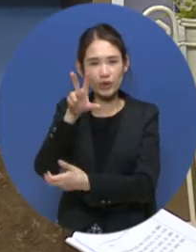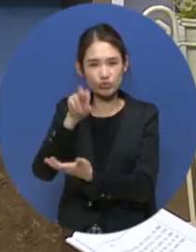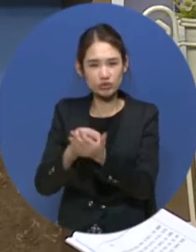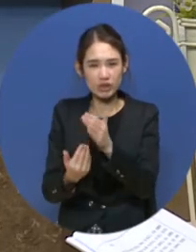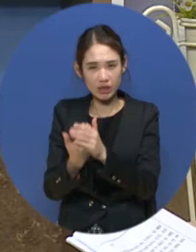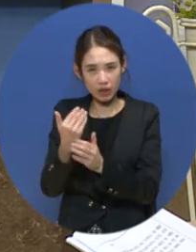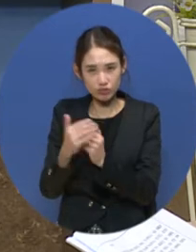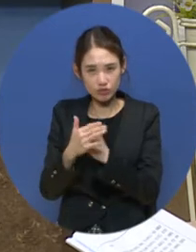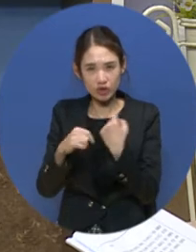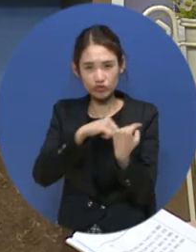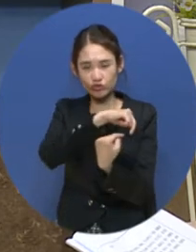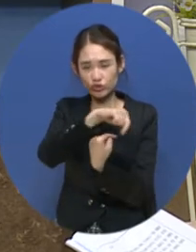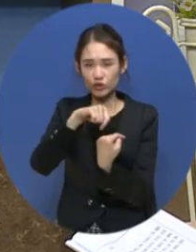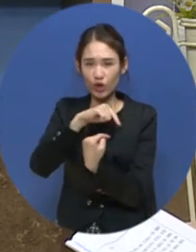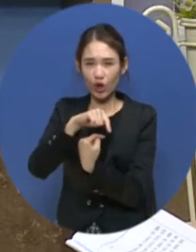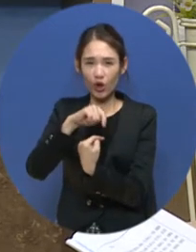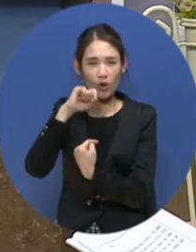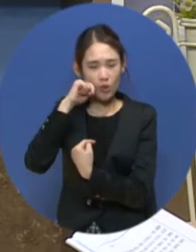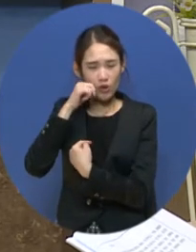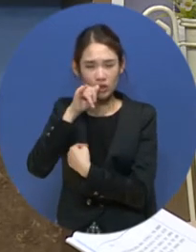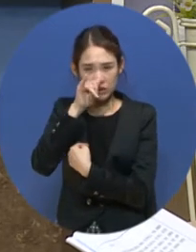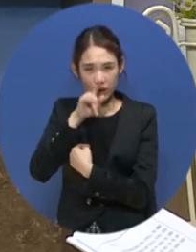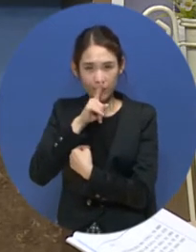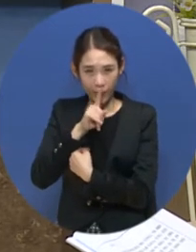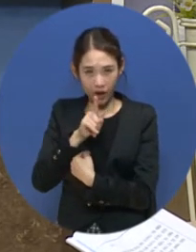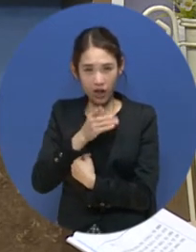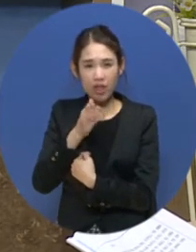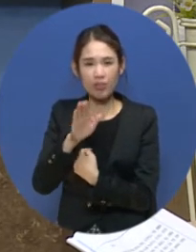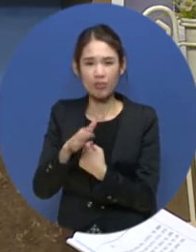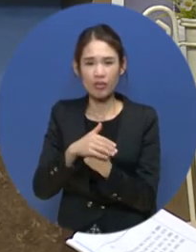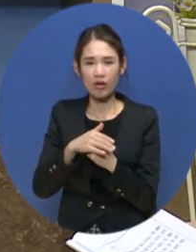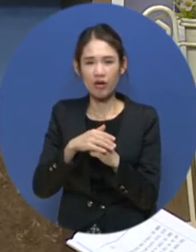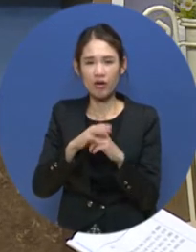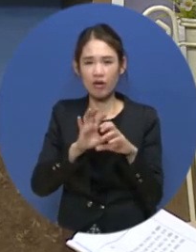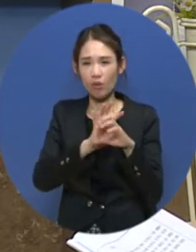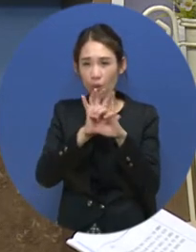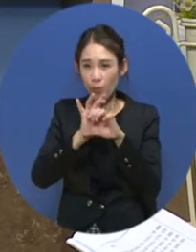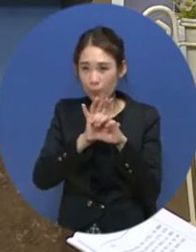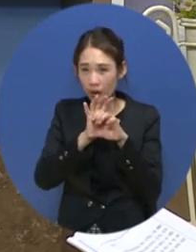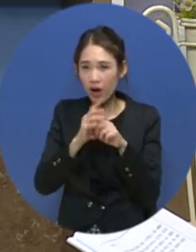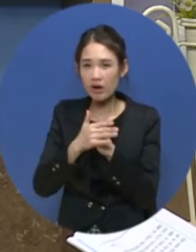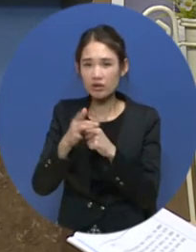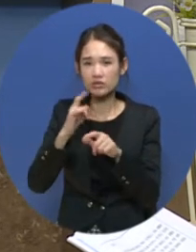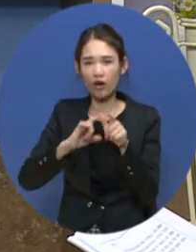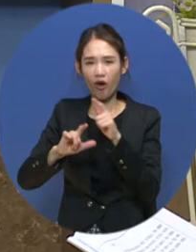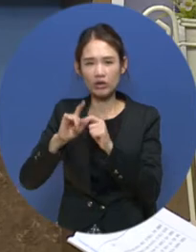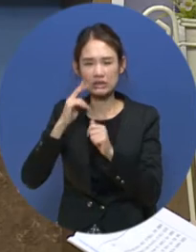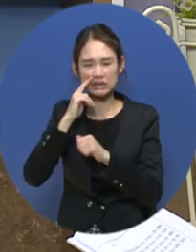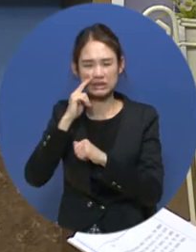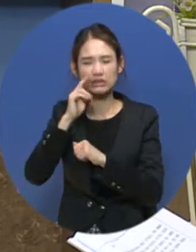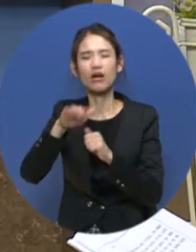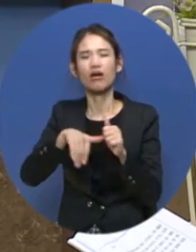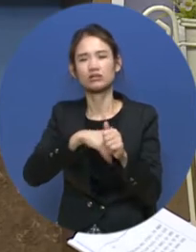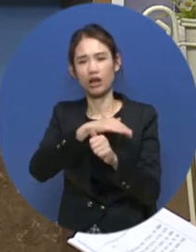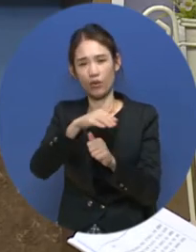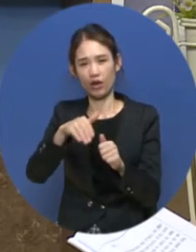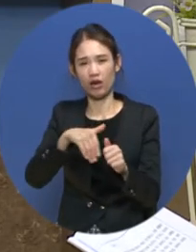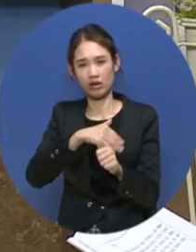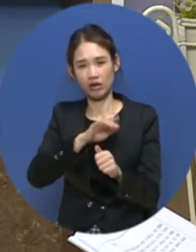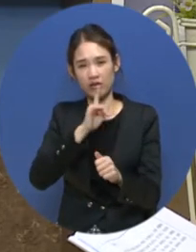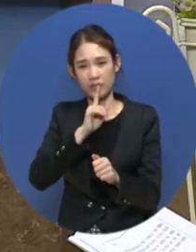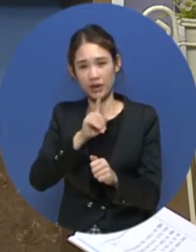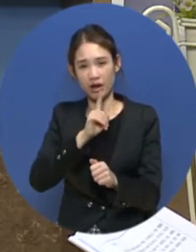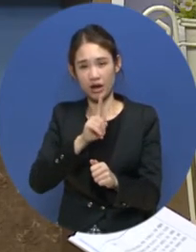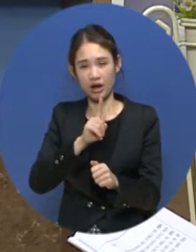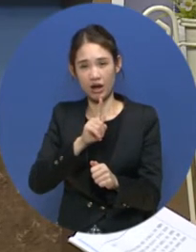이 운영하는데 어려움이 조금 있으셨는데 이 코로나19 때문에 좀 더 심각한